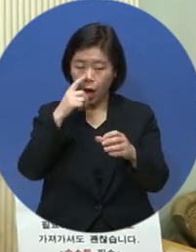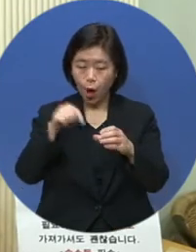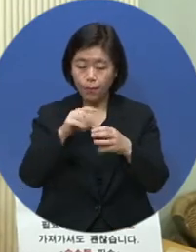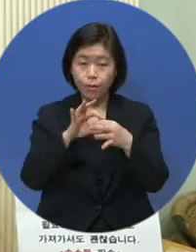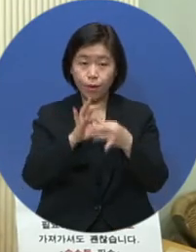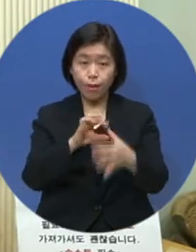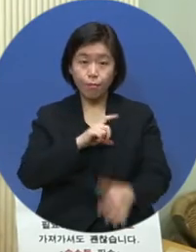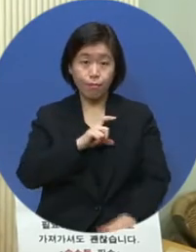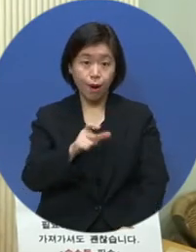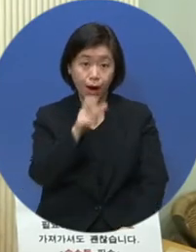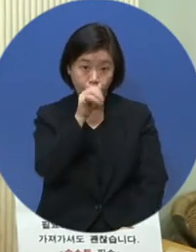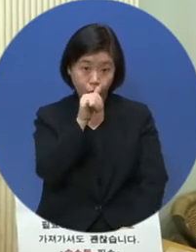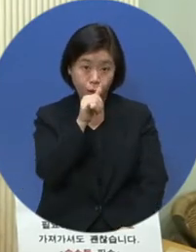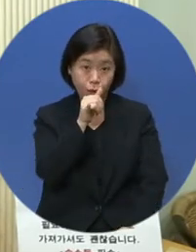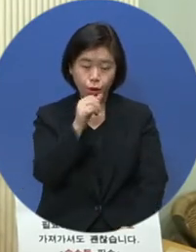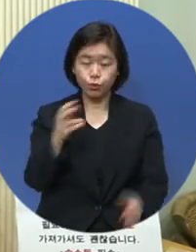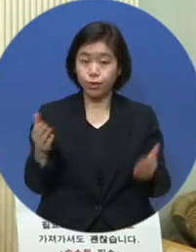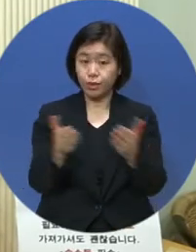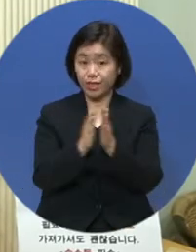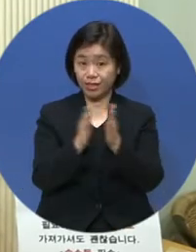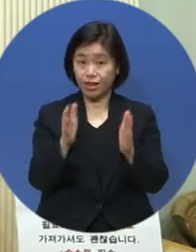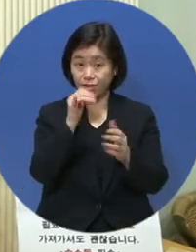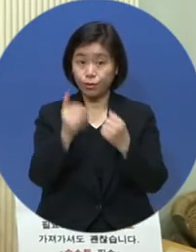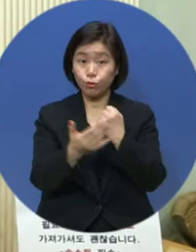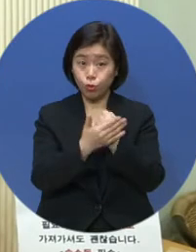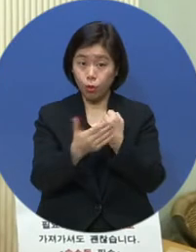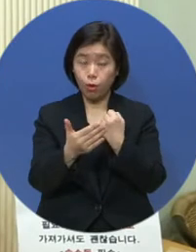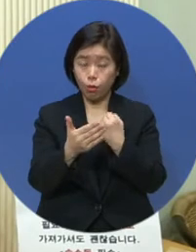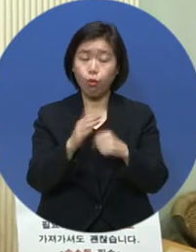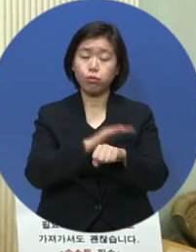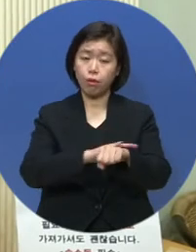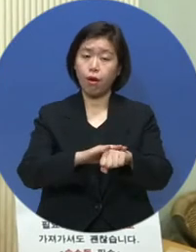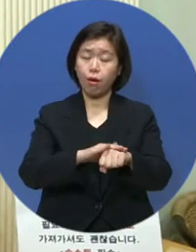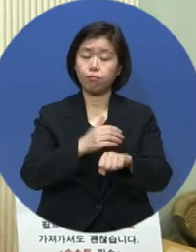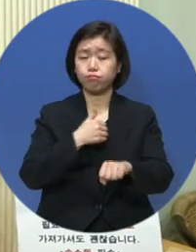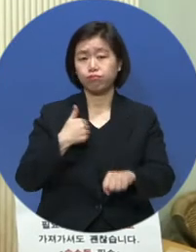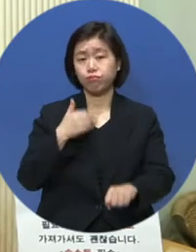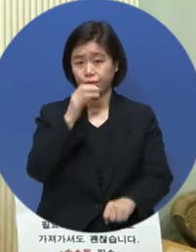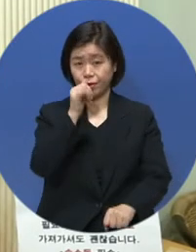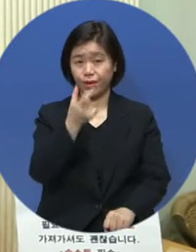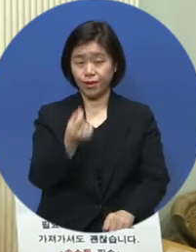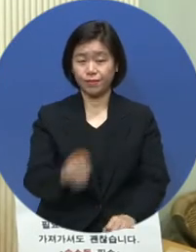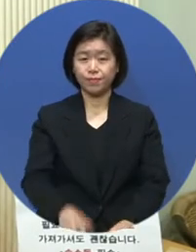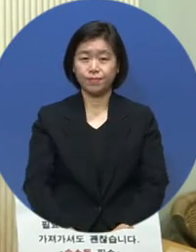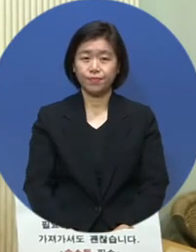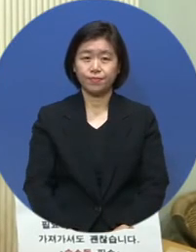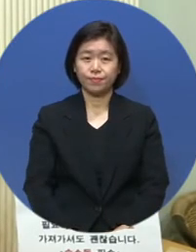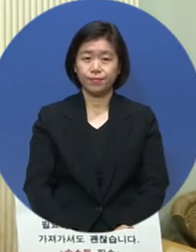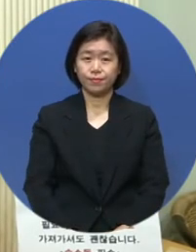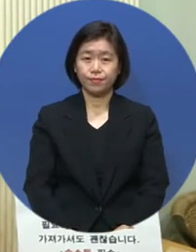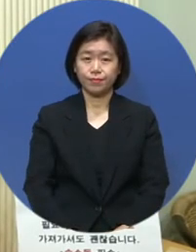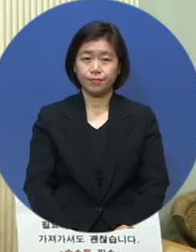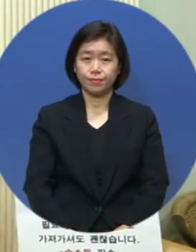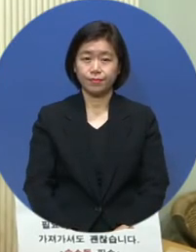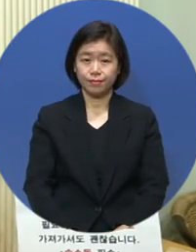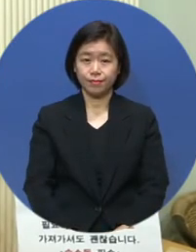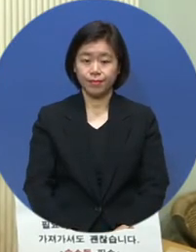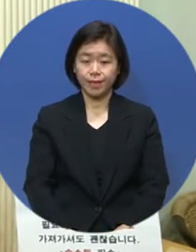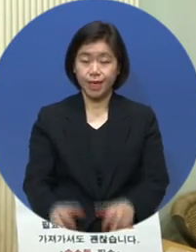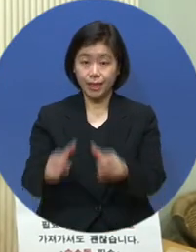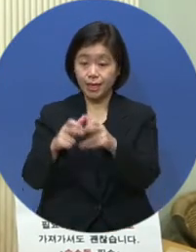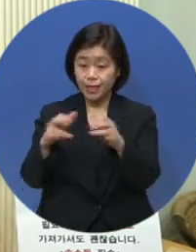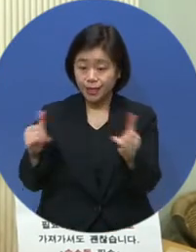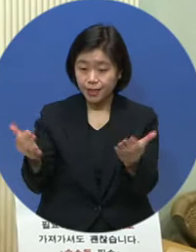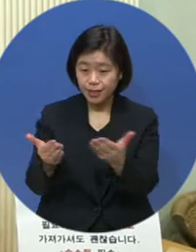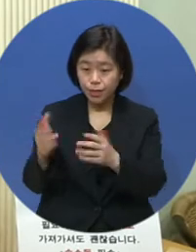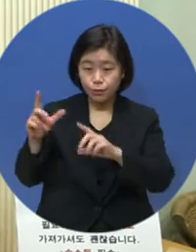직장이나 이런 취업 활동을 하는 거기 때문에 충분히 다 자격이 된다고 생각하거든요. 그럼 이렇게 일을 하시는 거 보니까 어떤